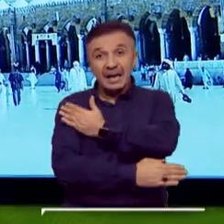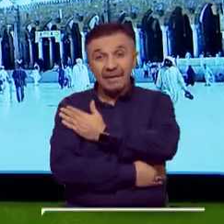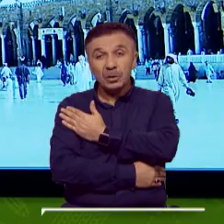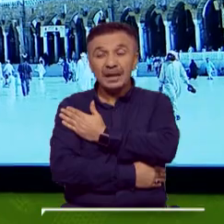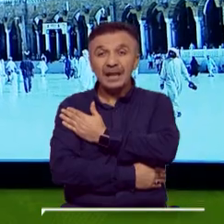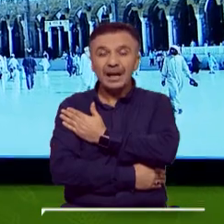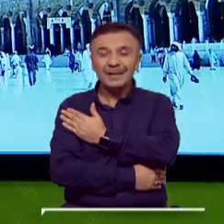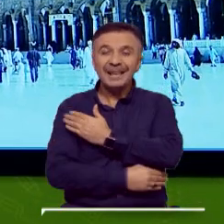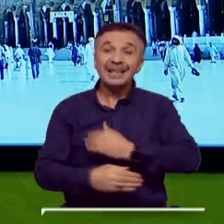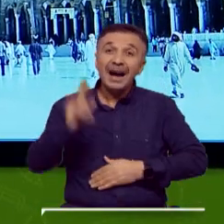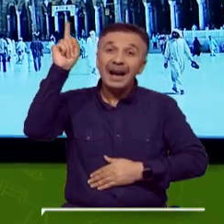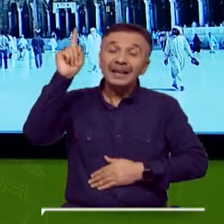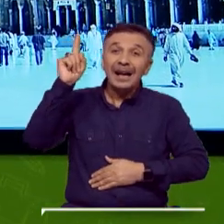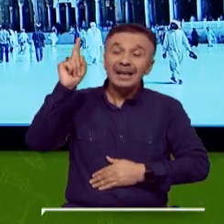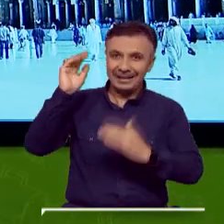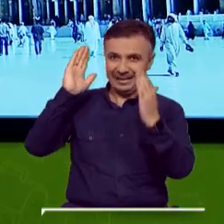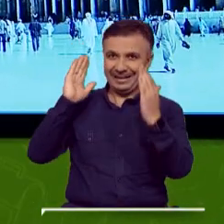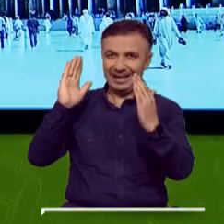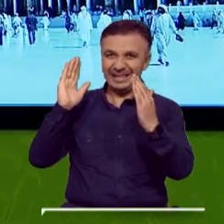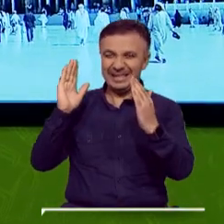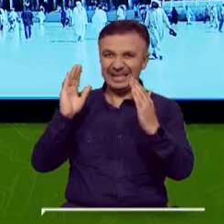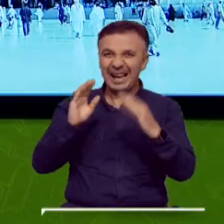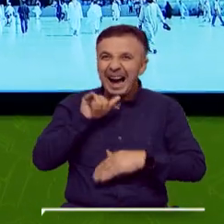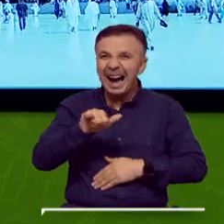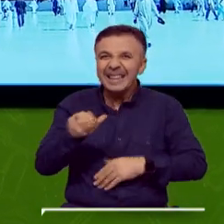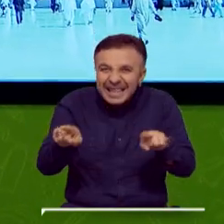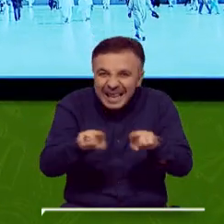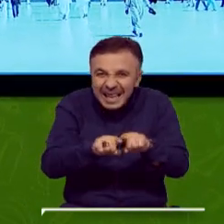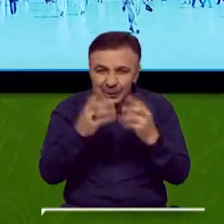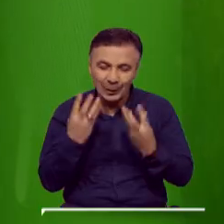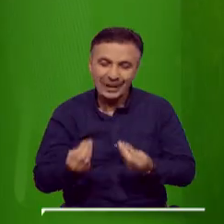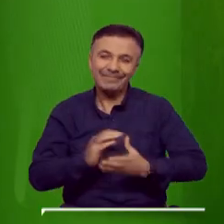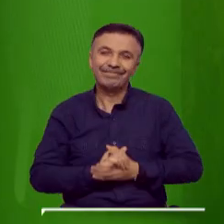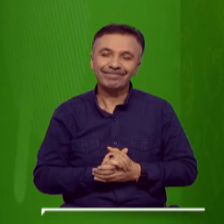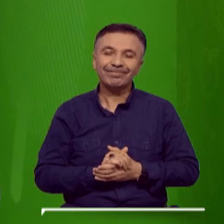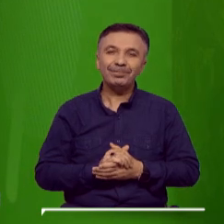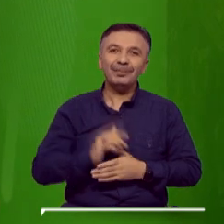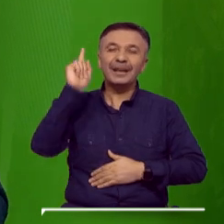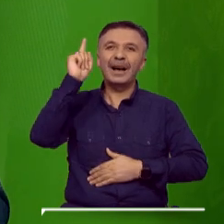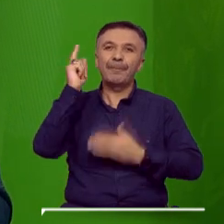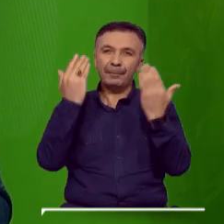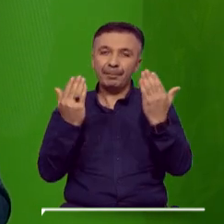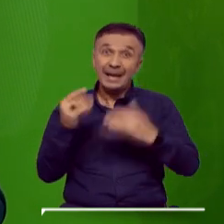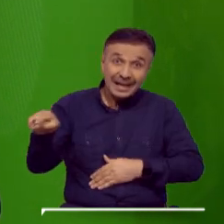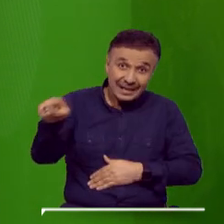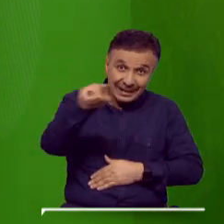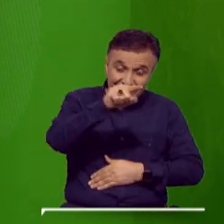giyerek Allah'ın huzurunda eşit olurlar. Rabbim sizlere de